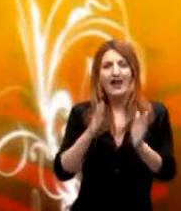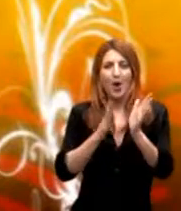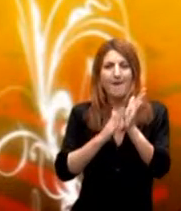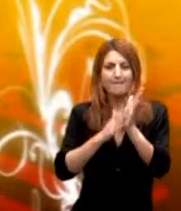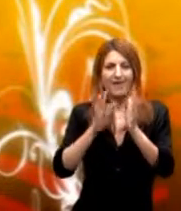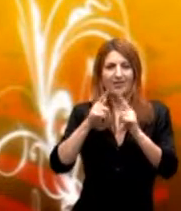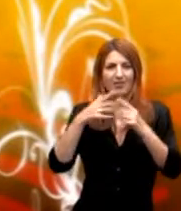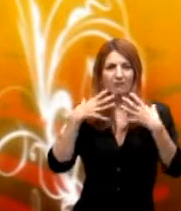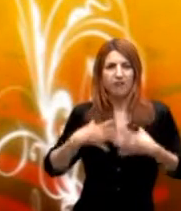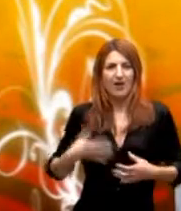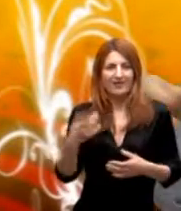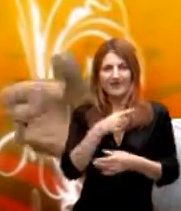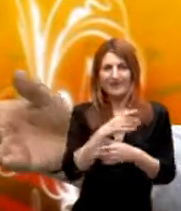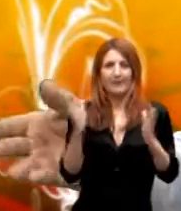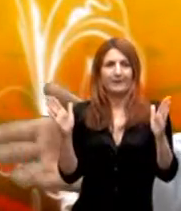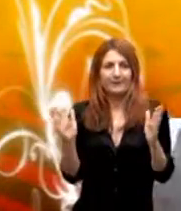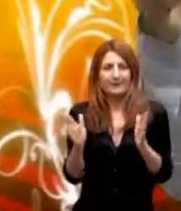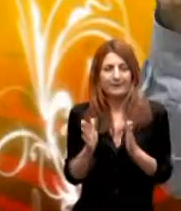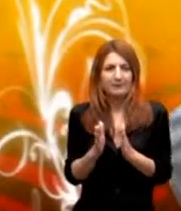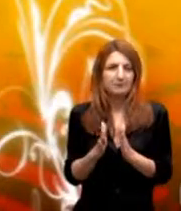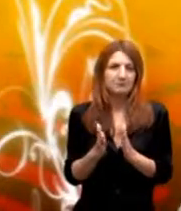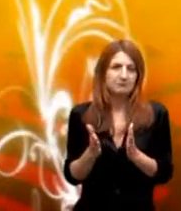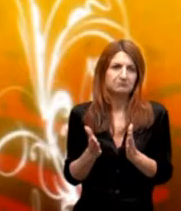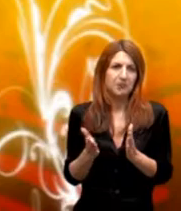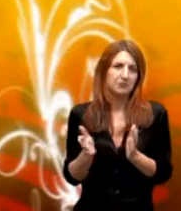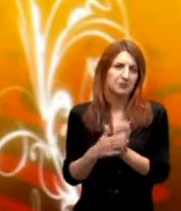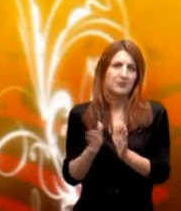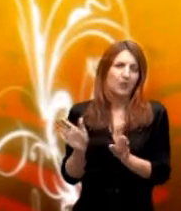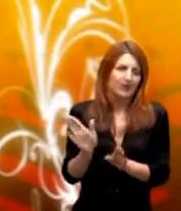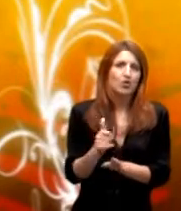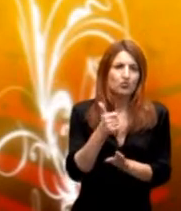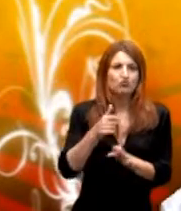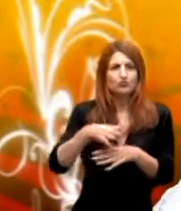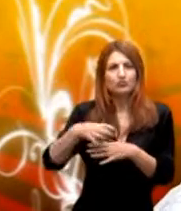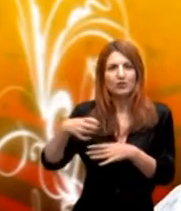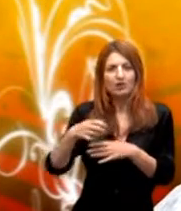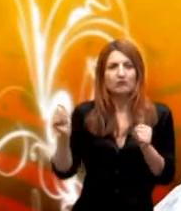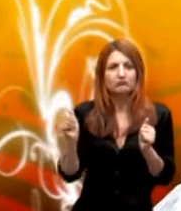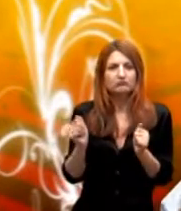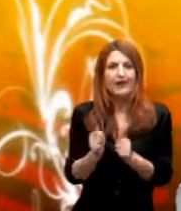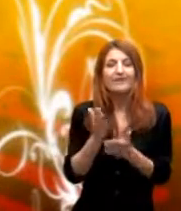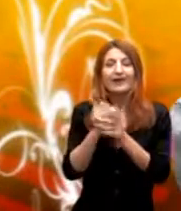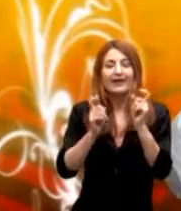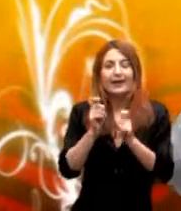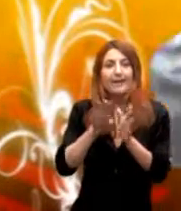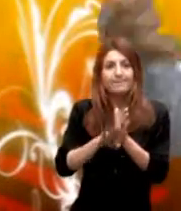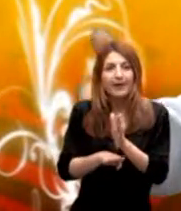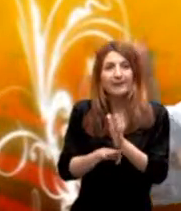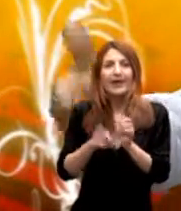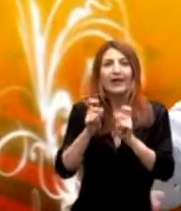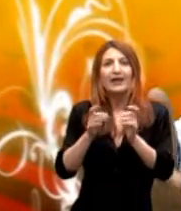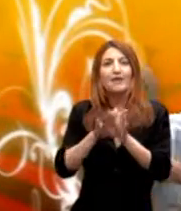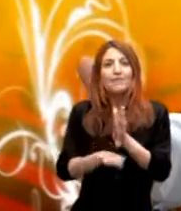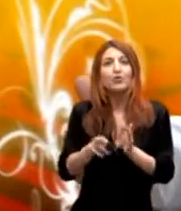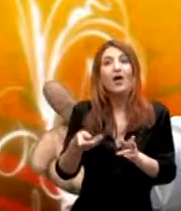sad smršavite, bez obzira ako se smršavi, idemo dalje sad recimo, dalje mršaviti, svaka kila manje je